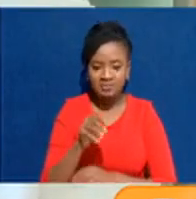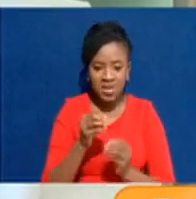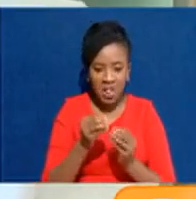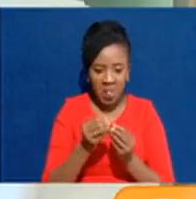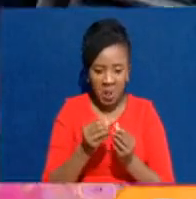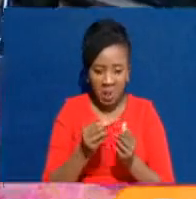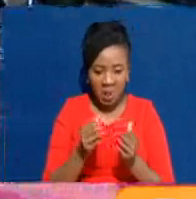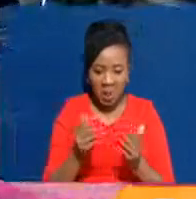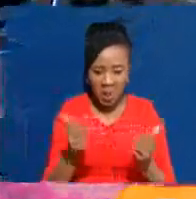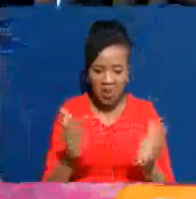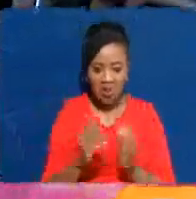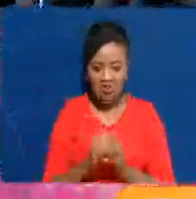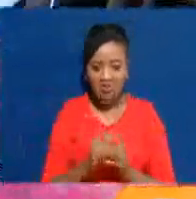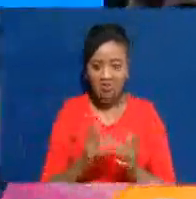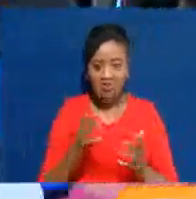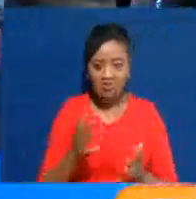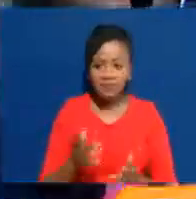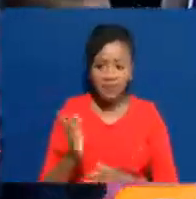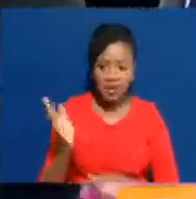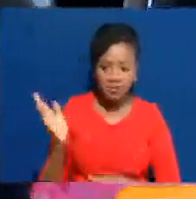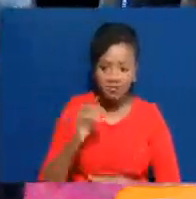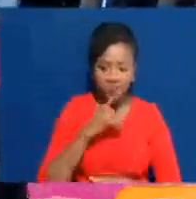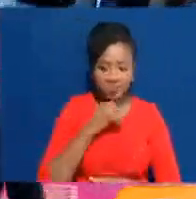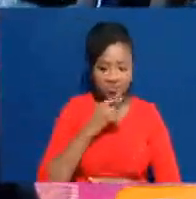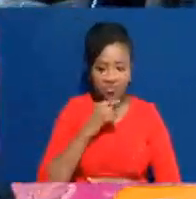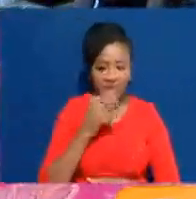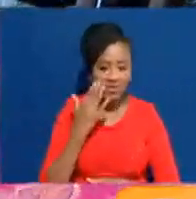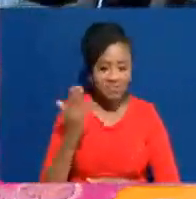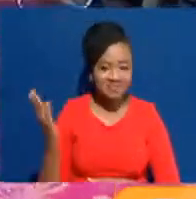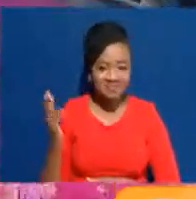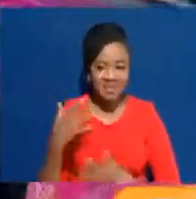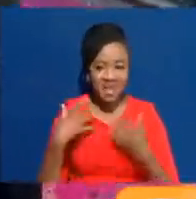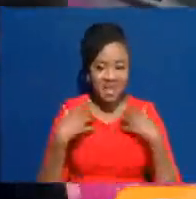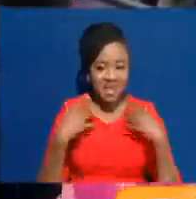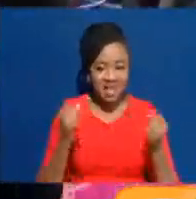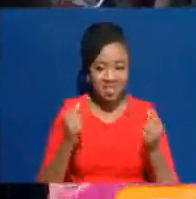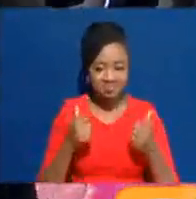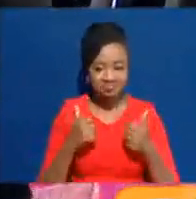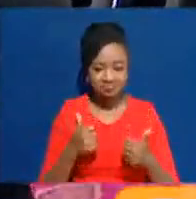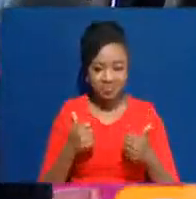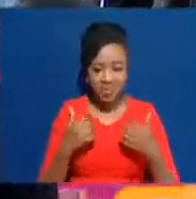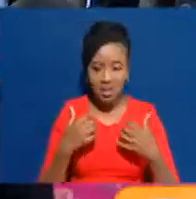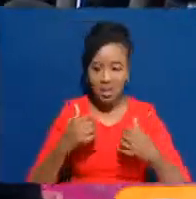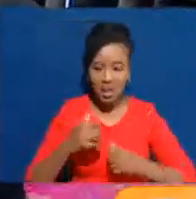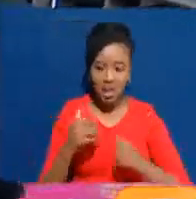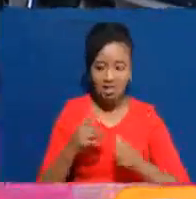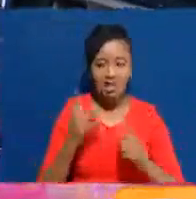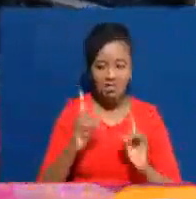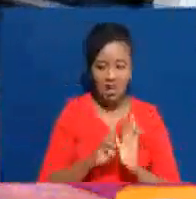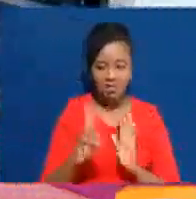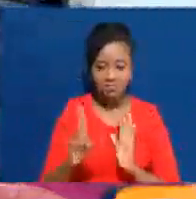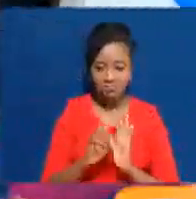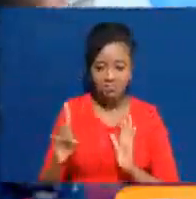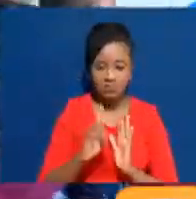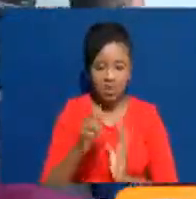imekufa kabisa. Kwa sasa Mahada Alkase anaonekana buheri wa afya, akipelekwa kliniki mara kwa mara kwa